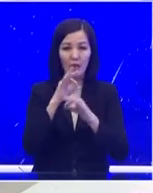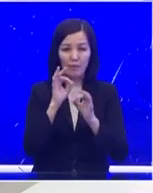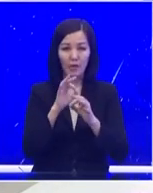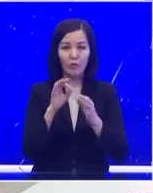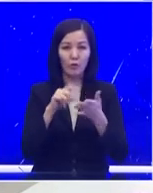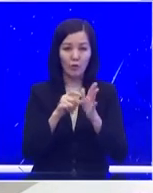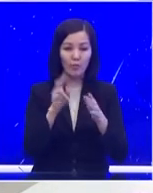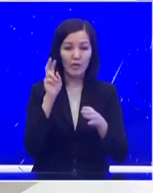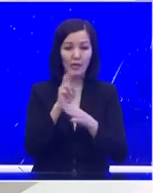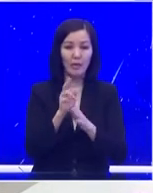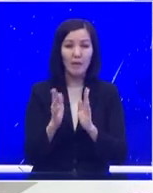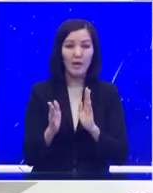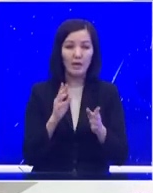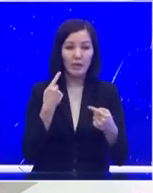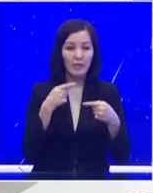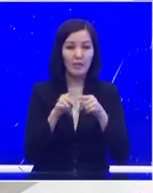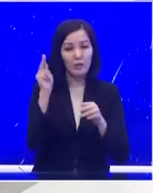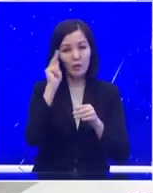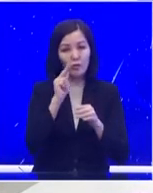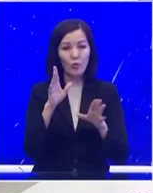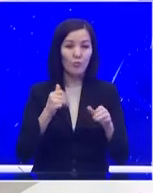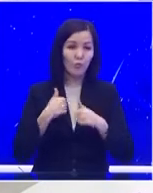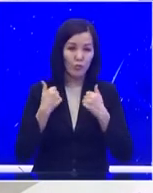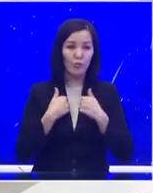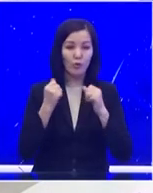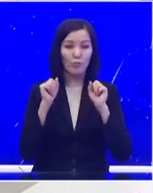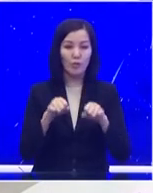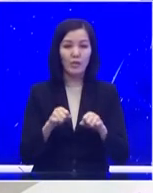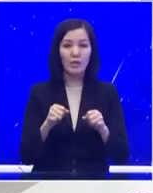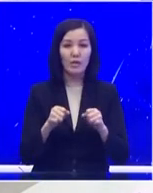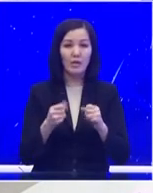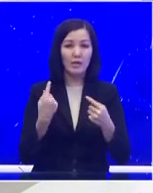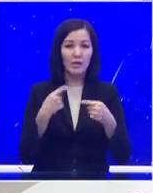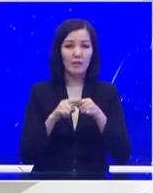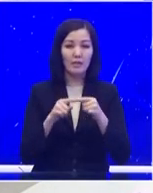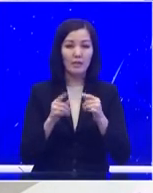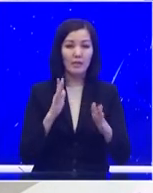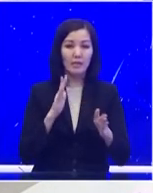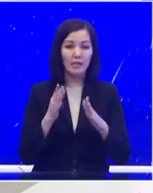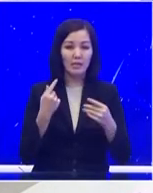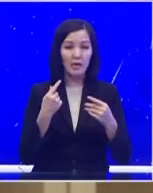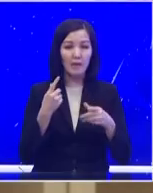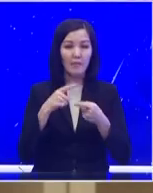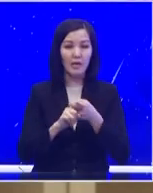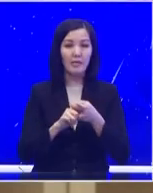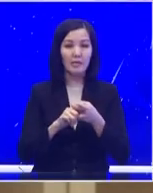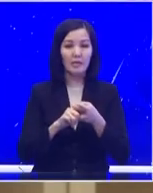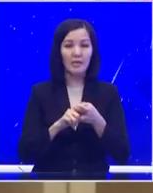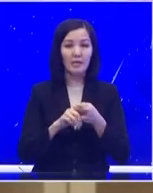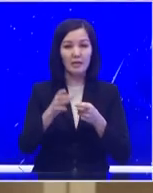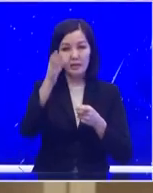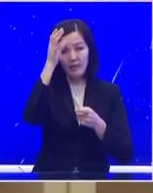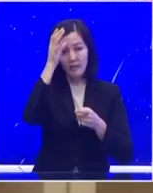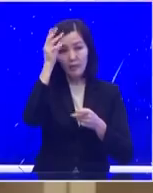жаңағы робототехниканы меңгереді. Бүкіл робототехникаға қатысты ғылымдарды